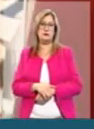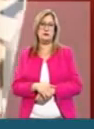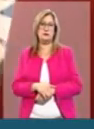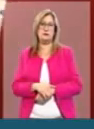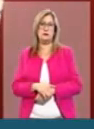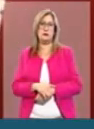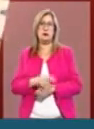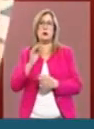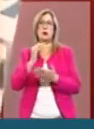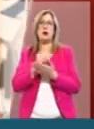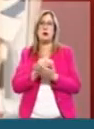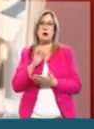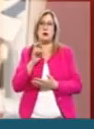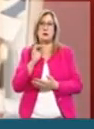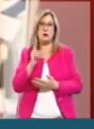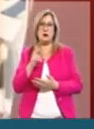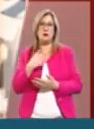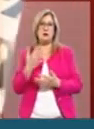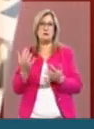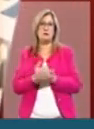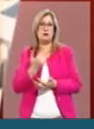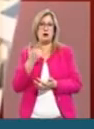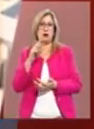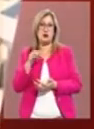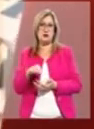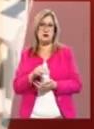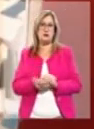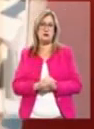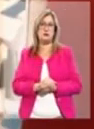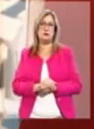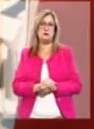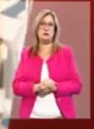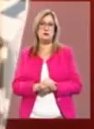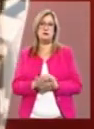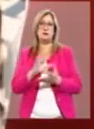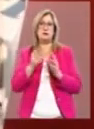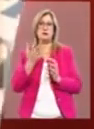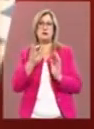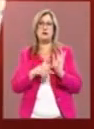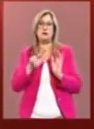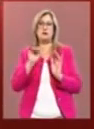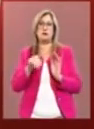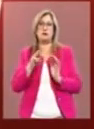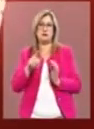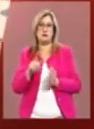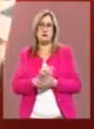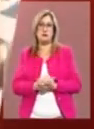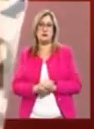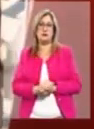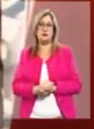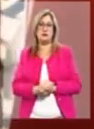ұтып алдық 583400 теңге. Қала әкімінің қолдауымен осындай швейный цех ашып